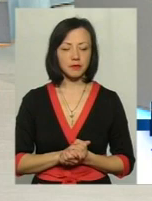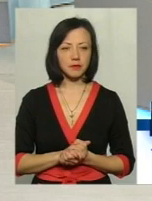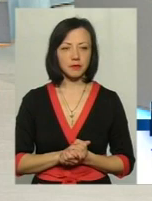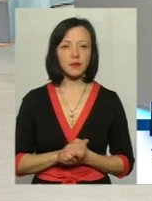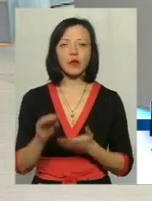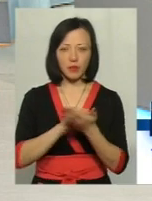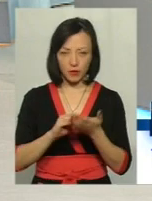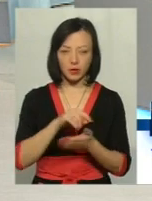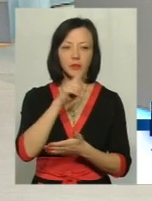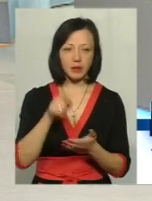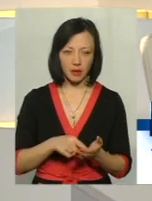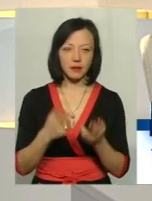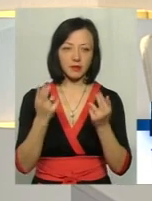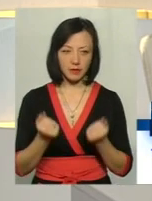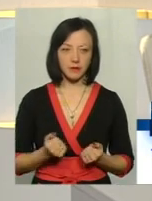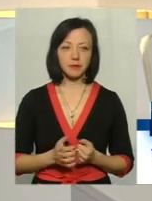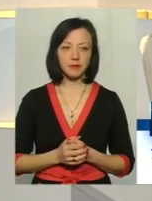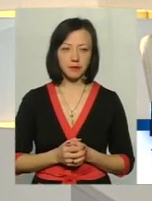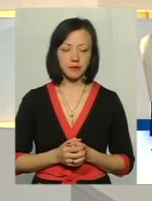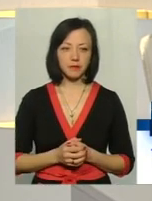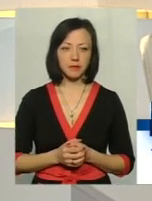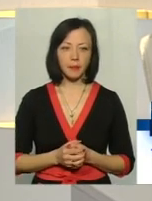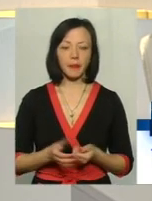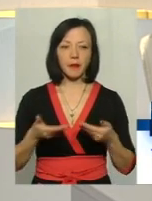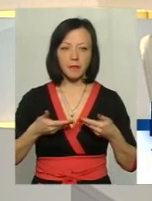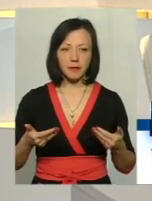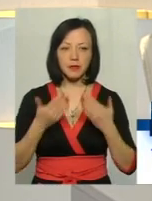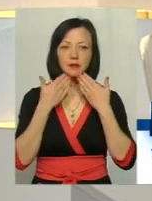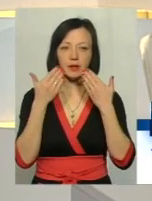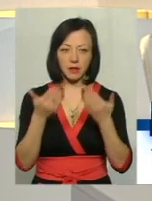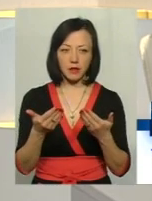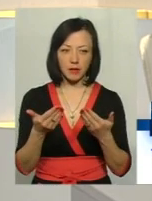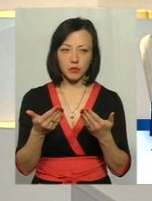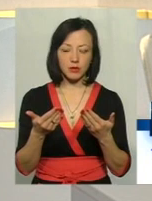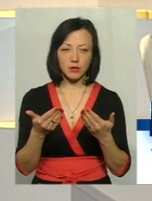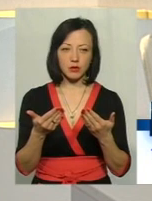Повторите питання. Скажіть, будь ласка, ще раз. Значить, ми